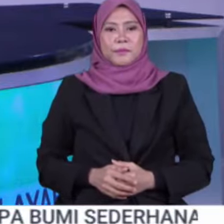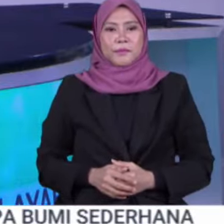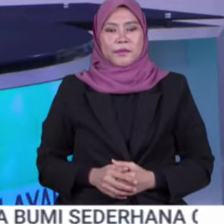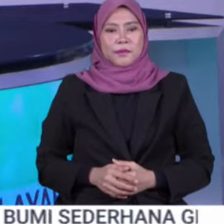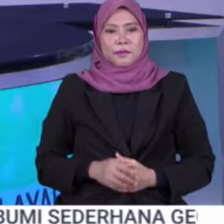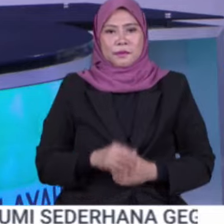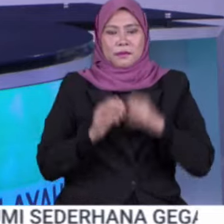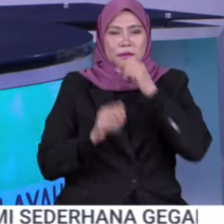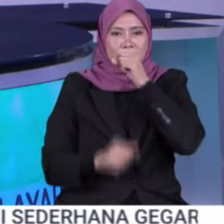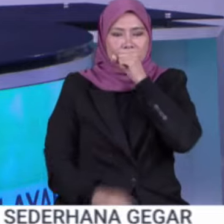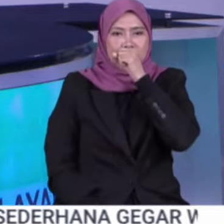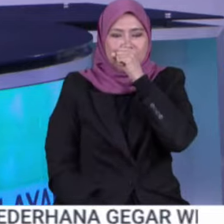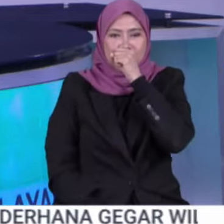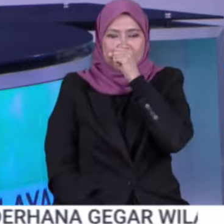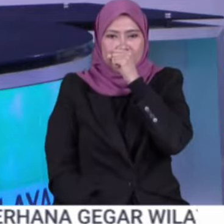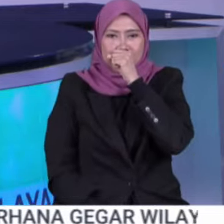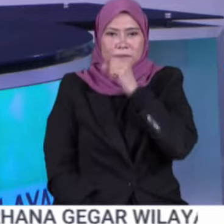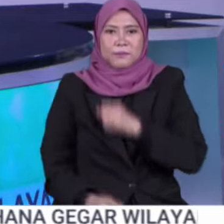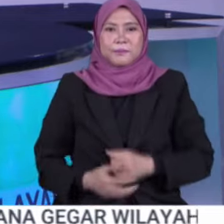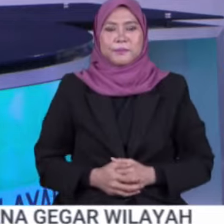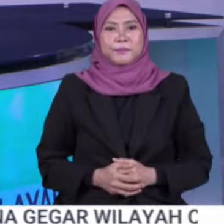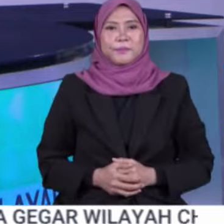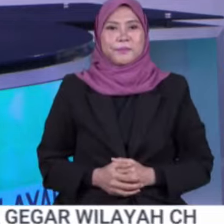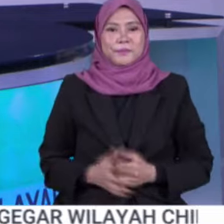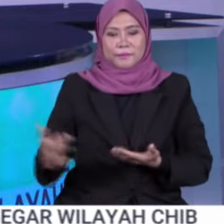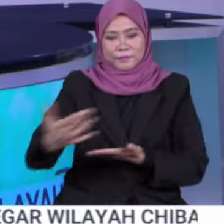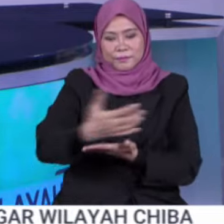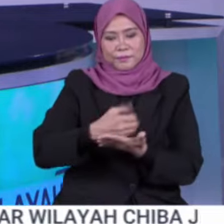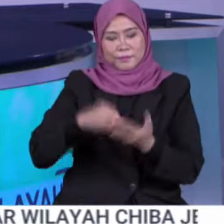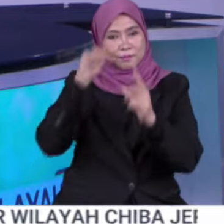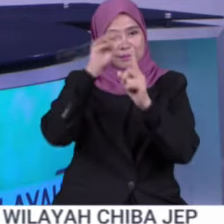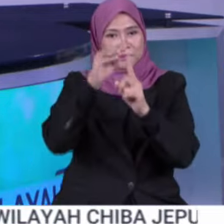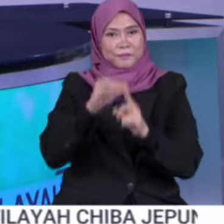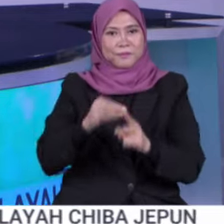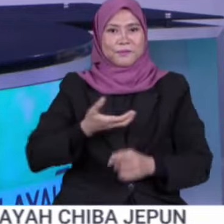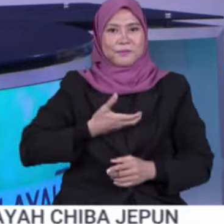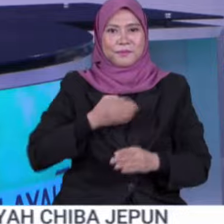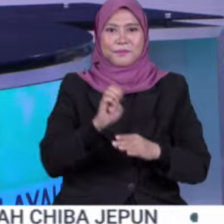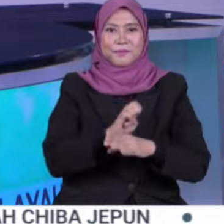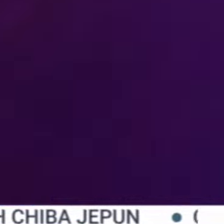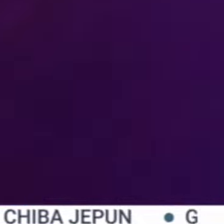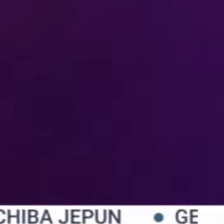Dan berikut kedudukan terkini kutipan pingat di Sukan SEA Kemboja 2023.